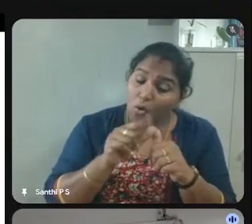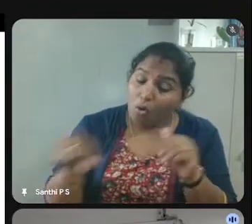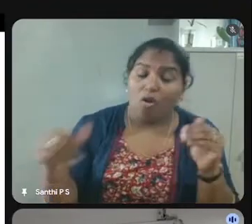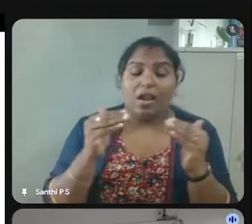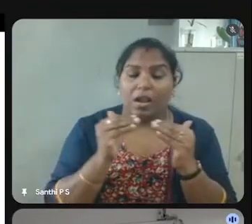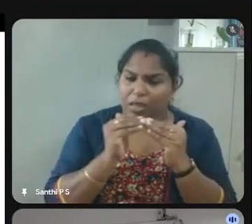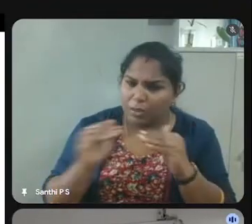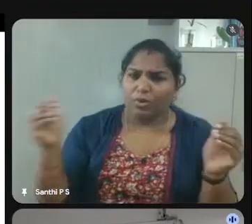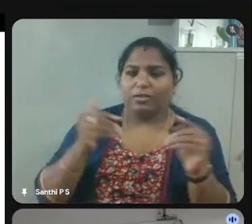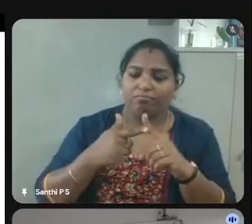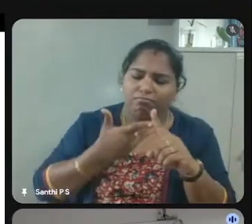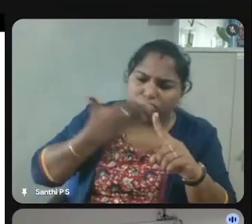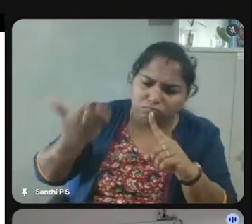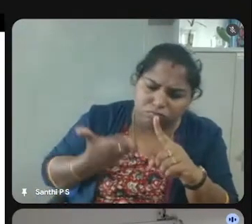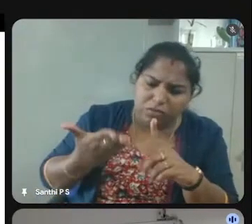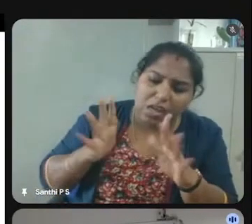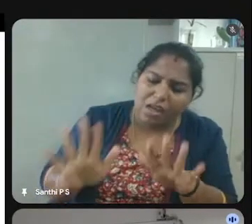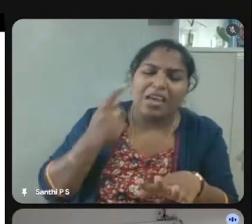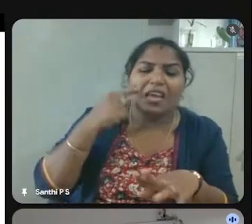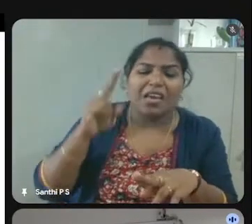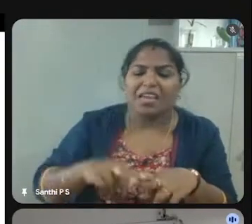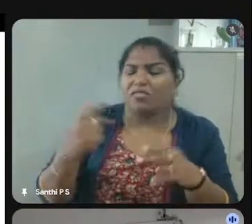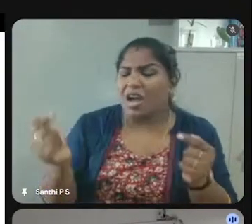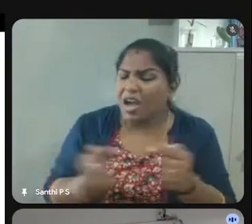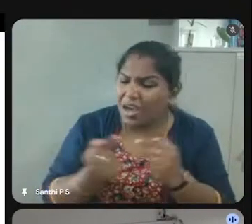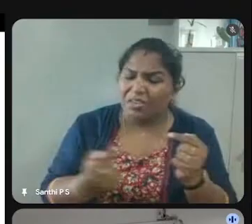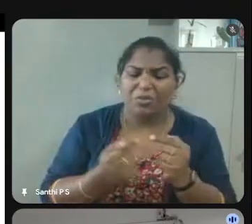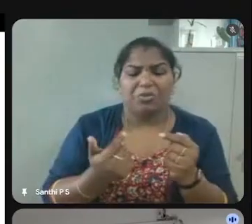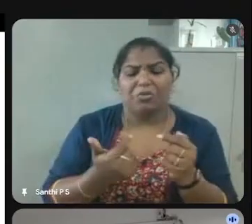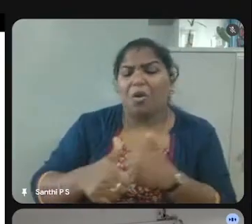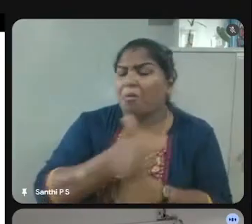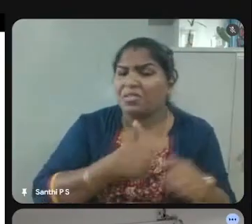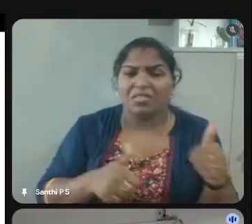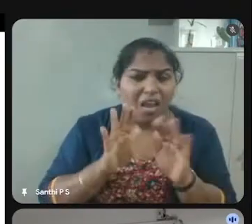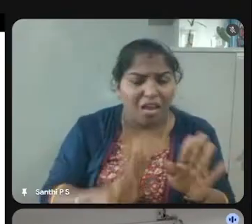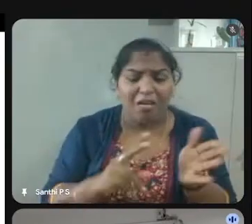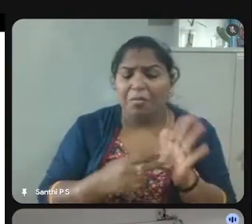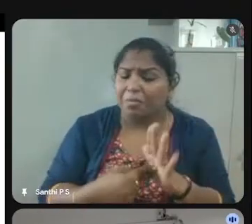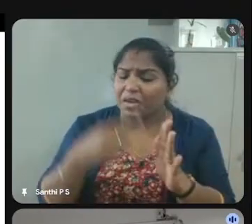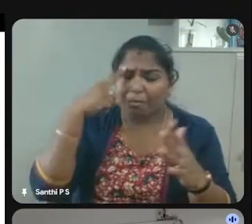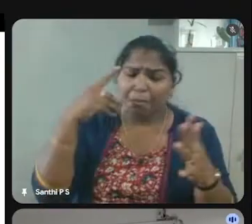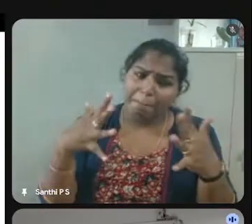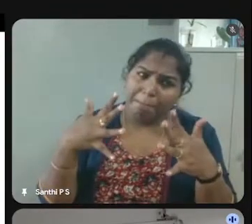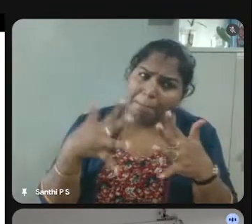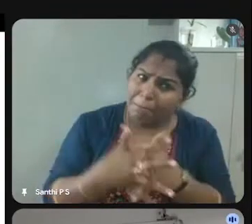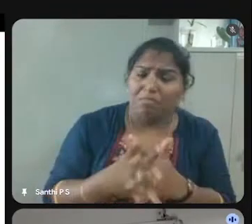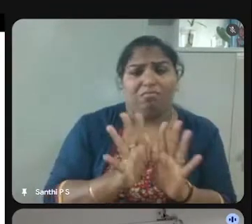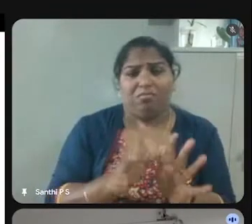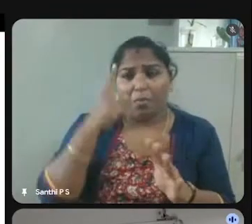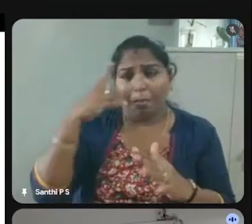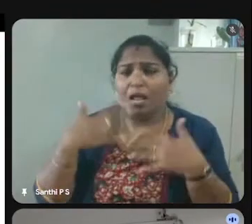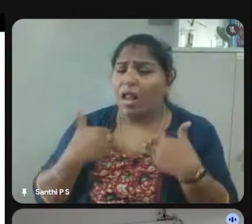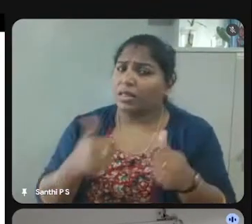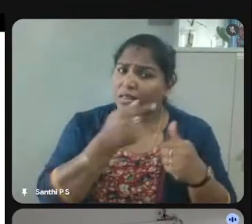ഇങ്ങനെയുള്ള കുറ്റപ്പെടുത്തലുകളും ചർച്ചകളും മത്സരങ്ങളും വരുമ്പോൾ തീർച്ചയായിട്ടും അവിടെ മാനസികാരോഗ്യം ബാധിക്കപ്പെടും. അങ്ങനെ വരുമ്പോൾ ആ ഒരു നമ്മൾ ഉദ്ദേശിക്കുന്ന വ്യത്യാസം